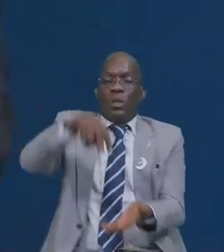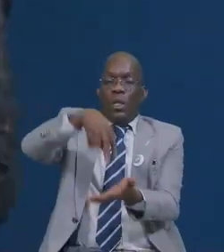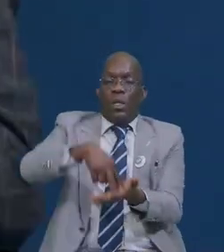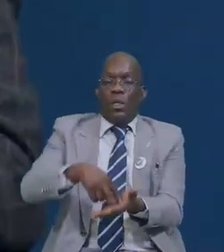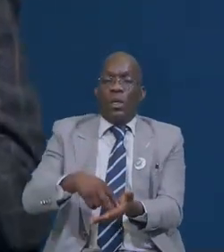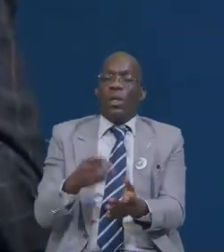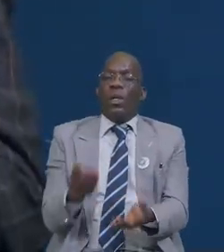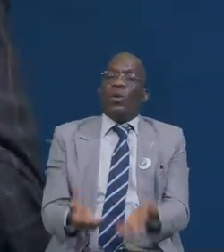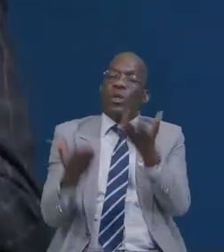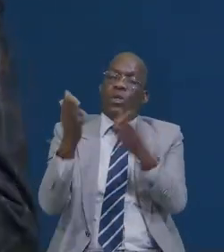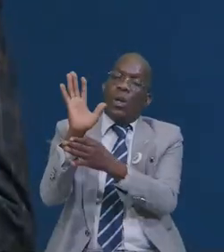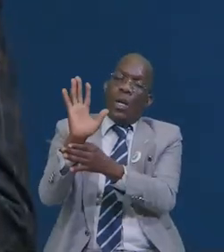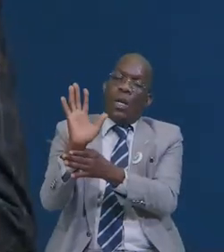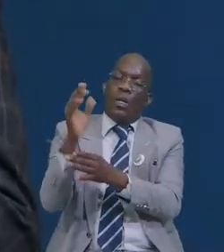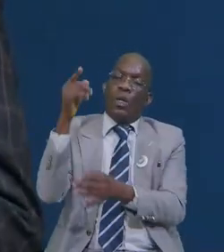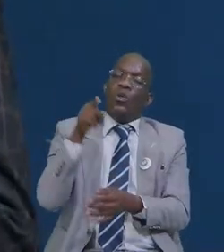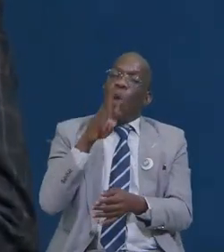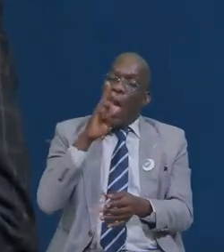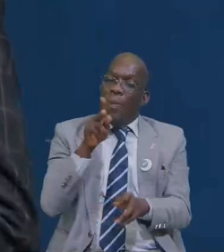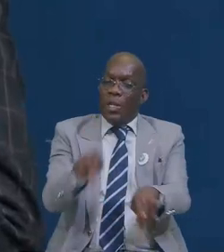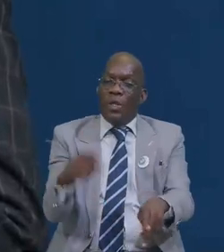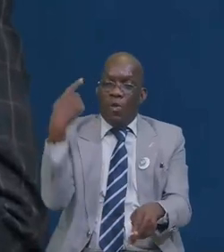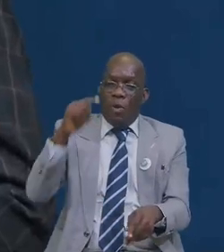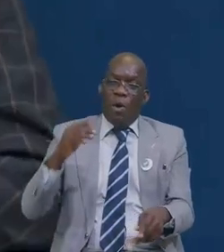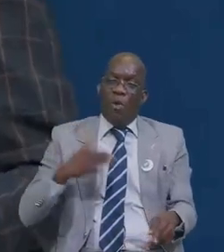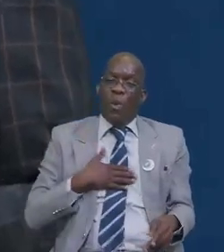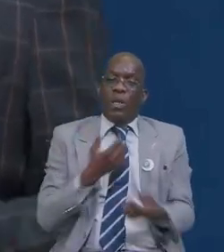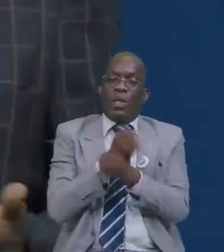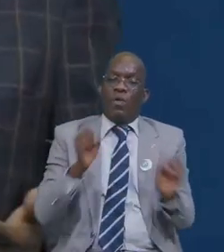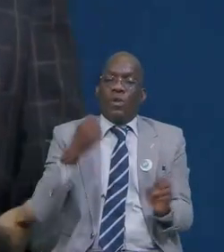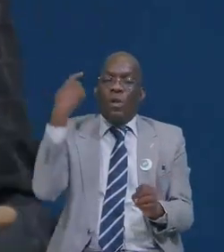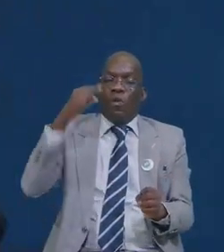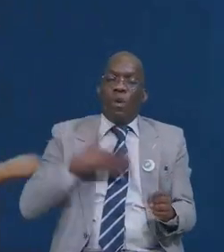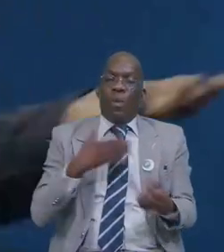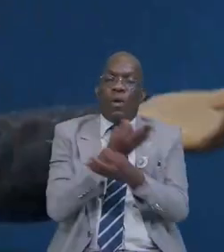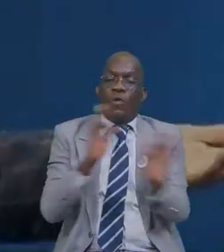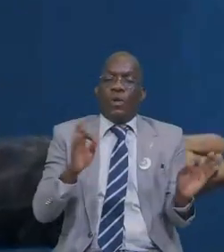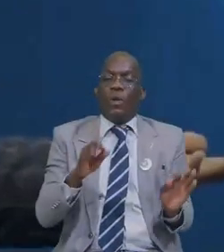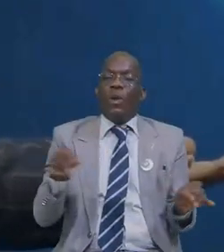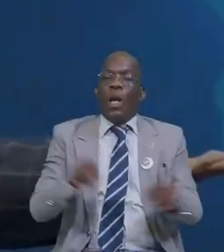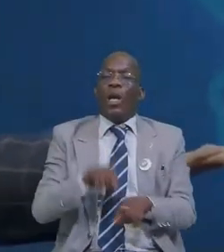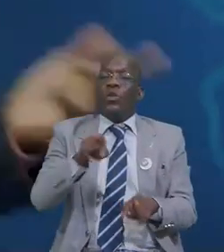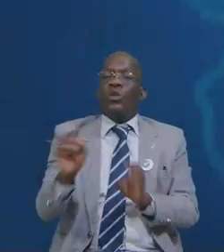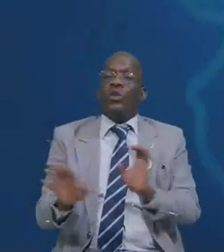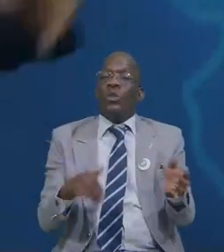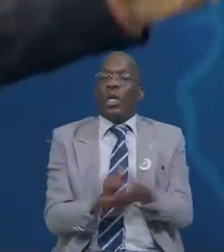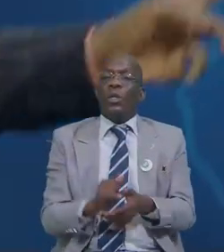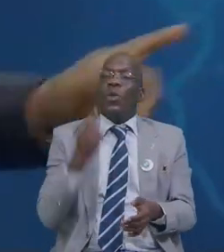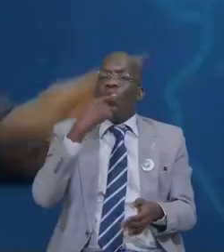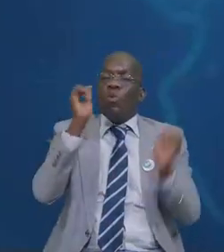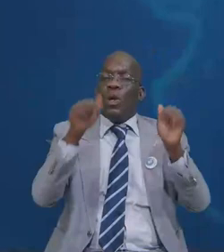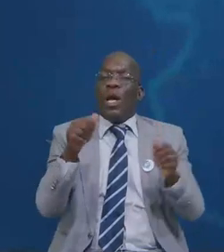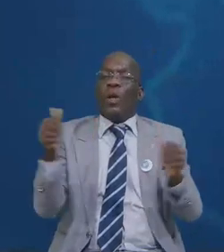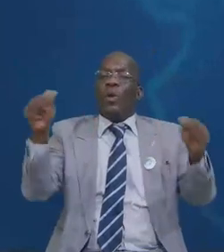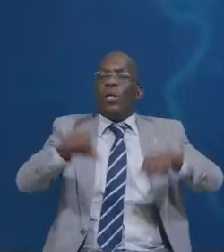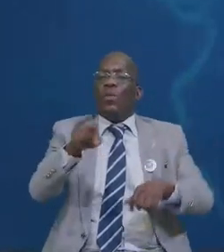Lève simplement ta main. Pour que sois candidat de mon salut, pour ma libération. Et comme tu le fais, qui les